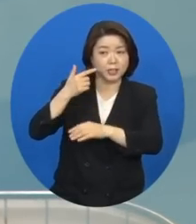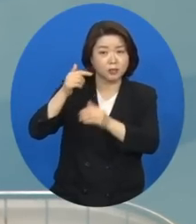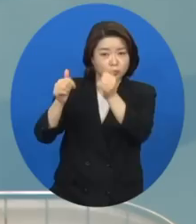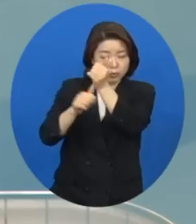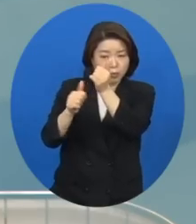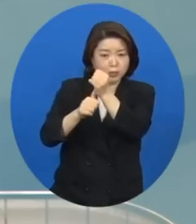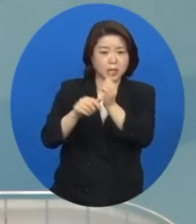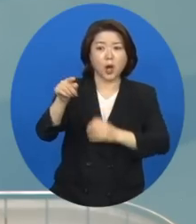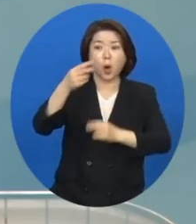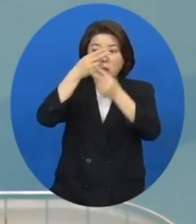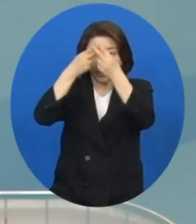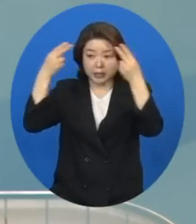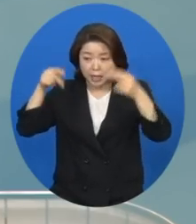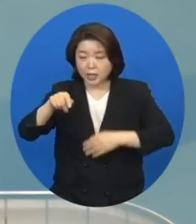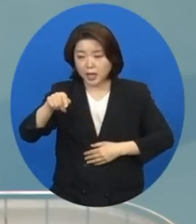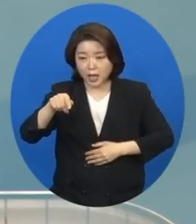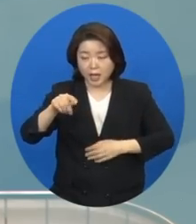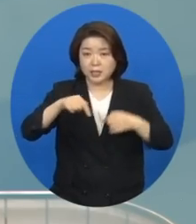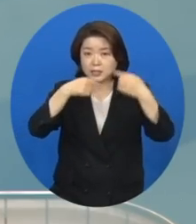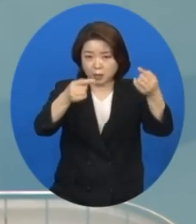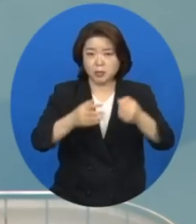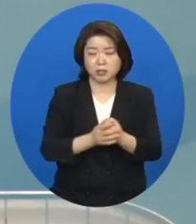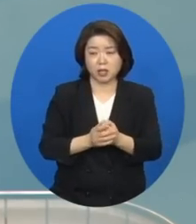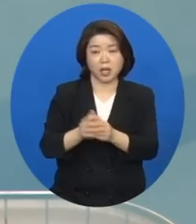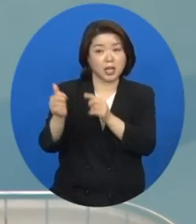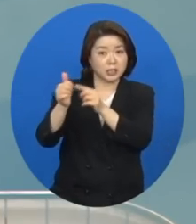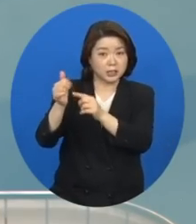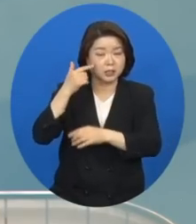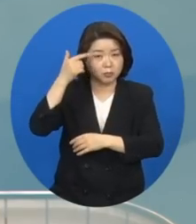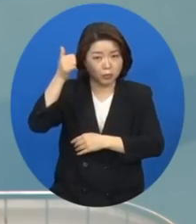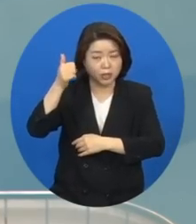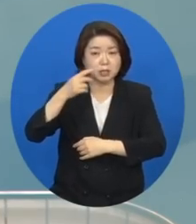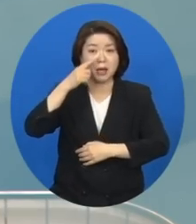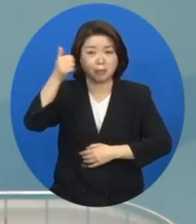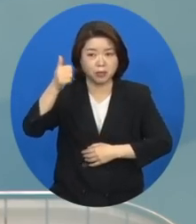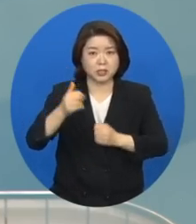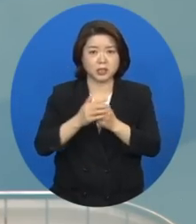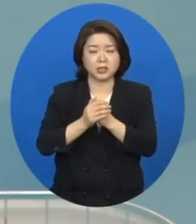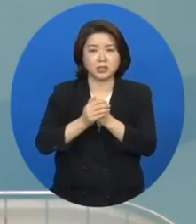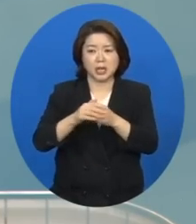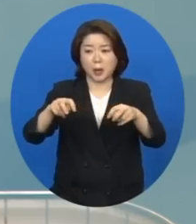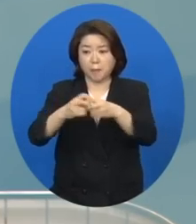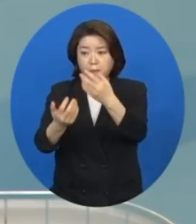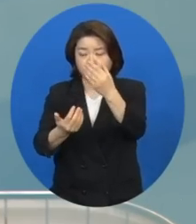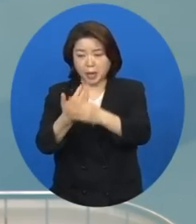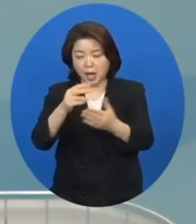목사님의 아버지는 사고로 추락하셔서 거의 20년을 뇌사 상태로